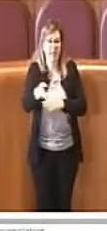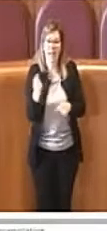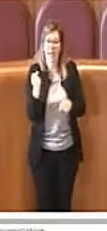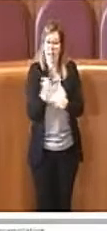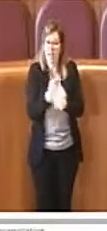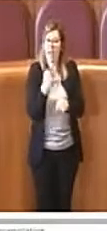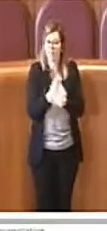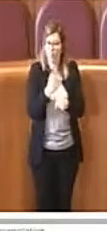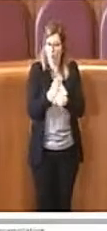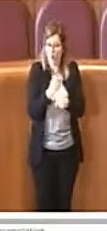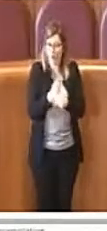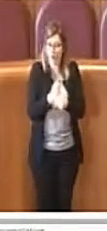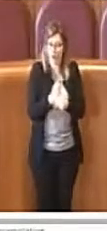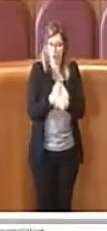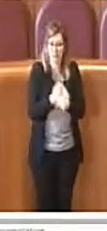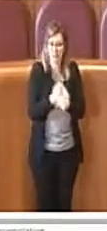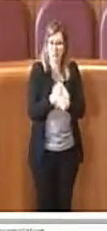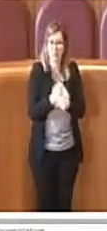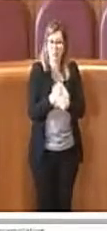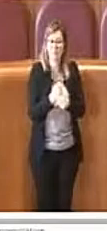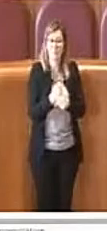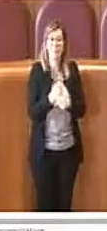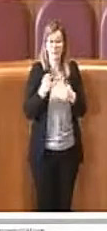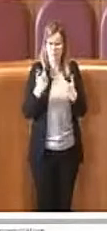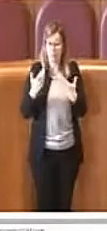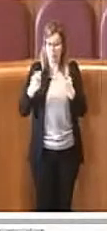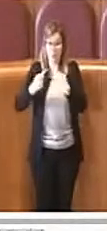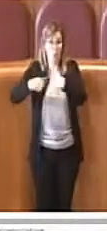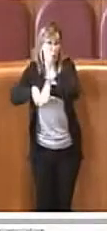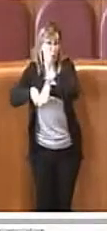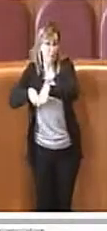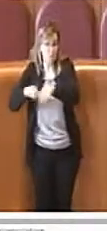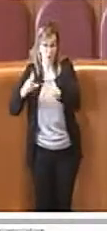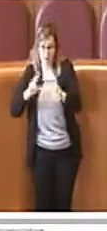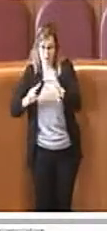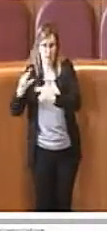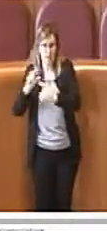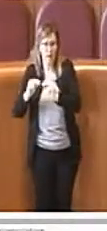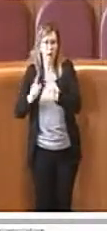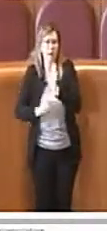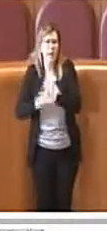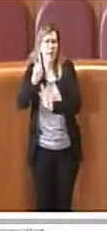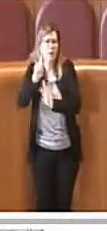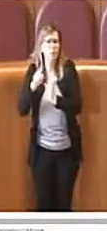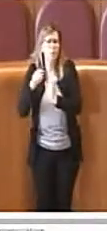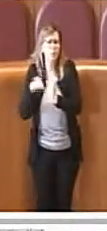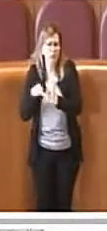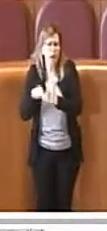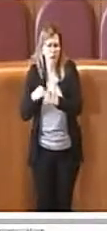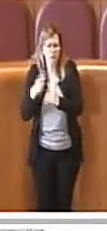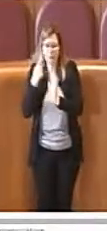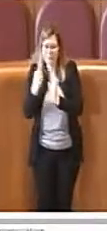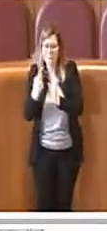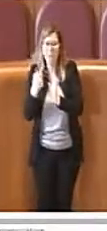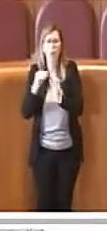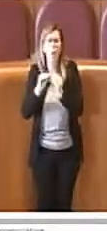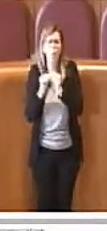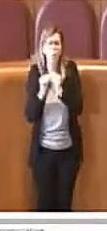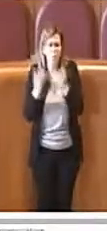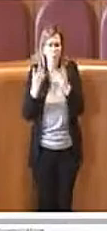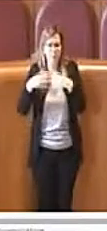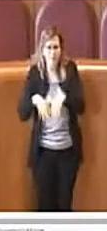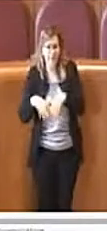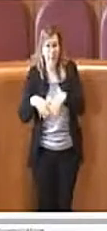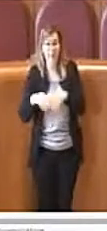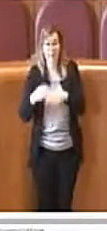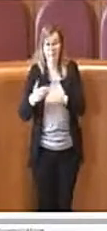È stato dato anche un dato all'interno della commissione che penso che possa essere interessante da un punto di vista di analisi generale, ovvero